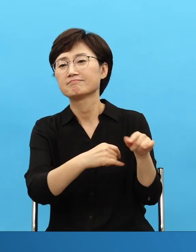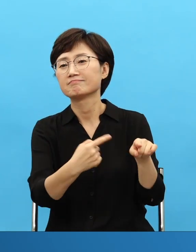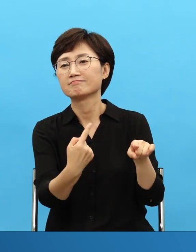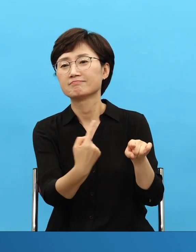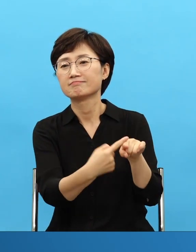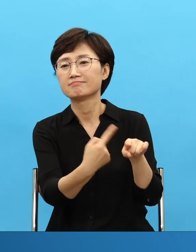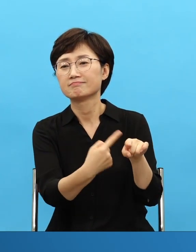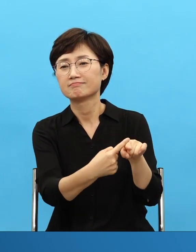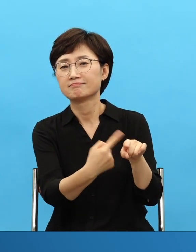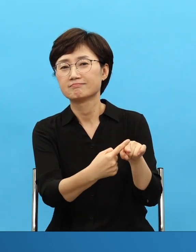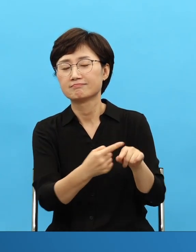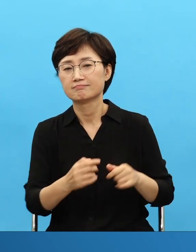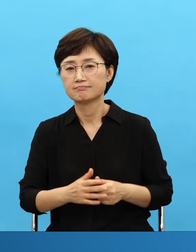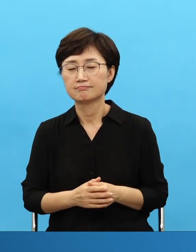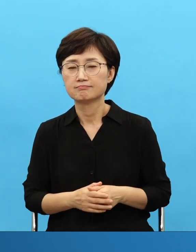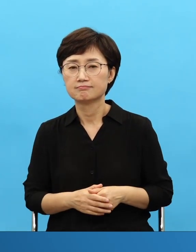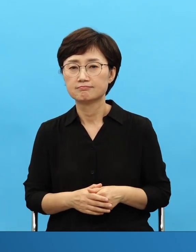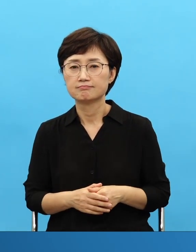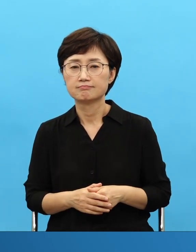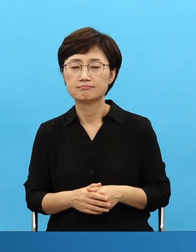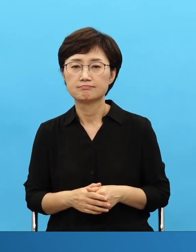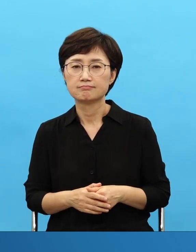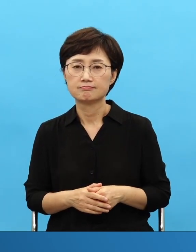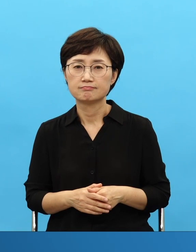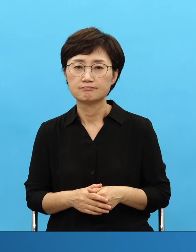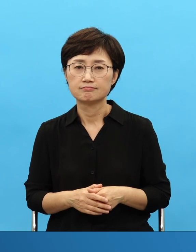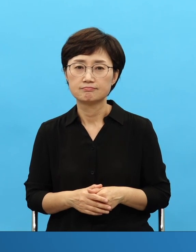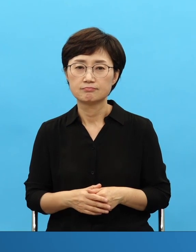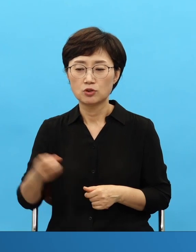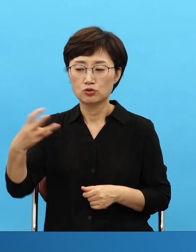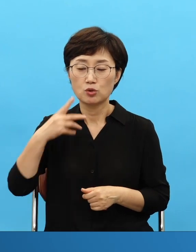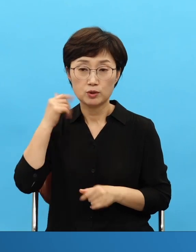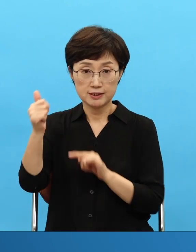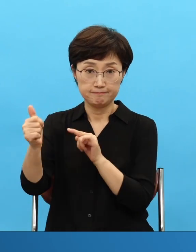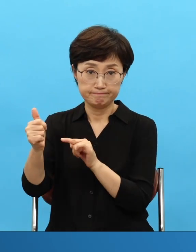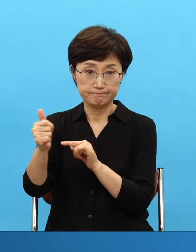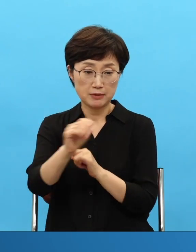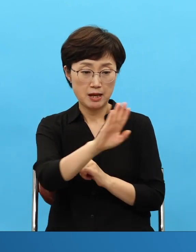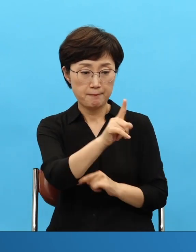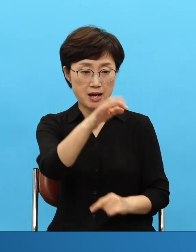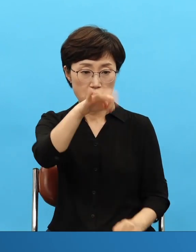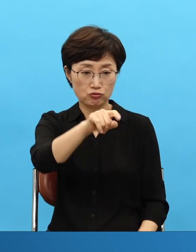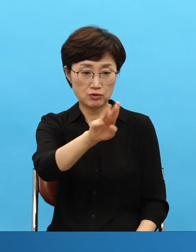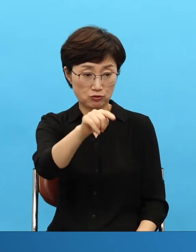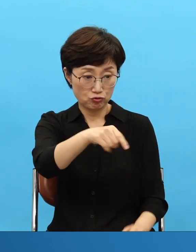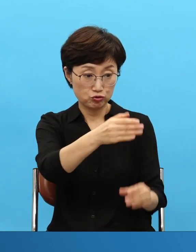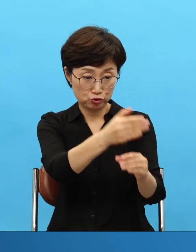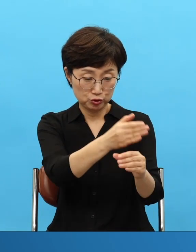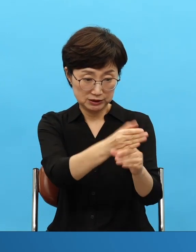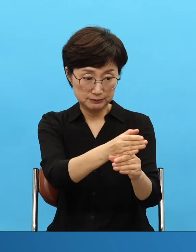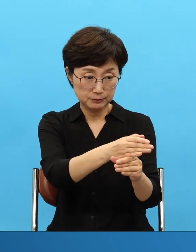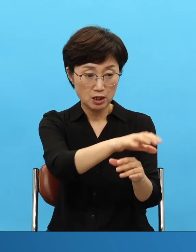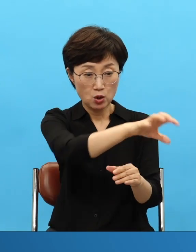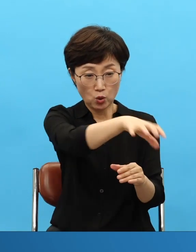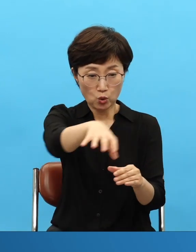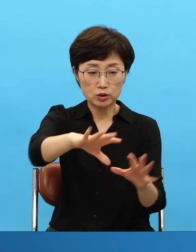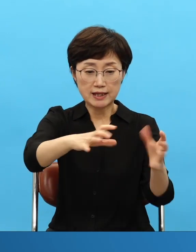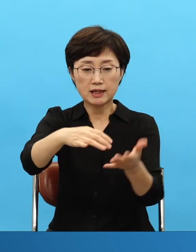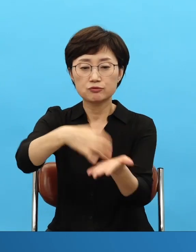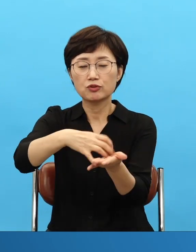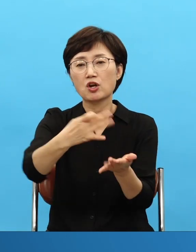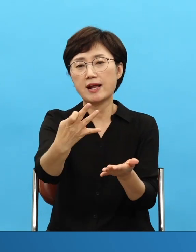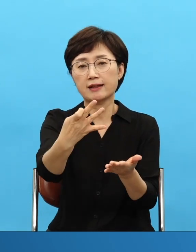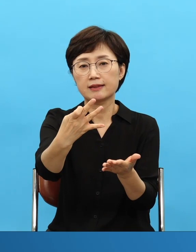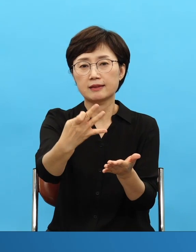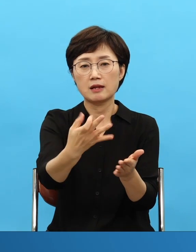국가적 인정의 의미가 담겼습니다. 유광수 총재는 바누아투가 주변 14개 섬나라를 복음화할 중요한